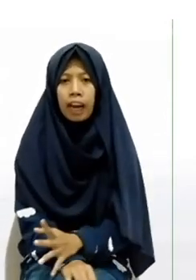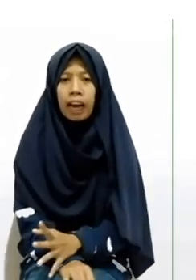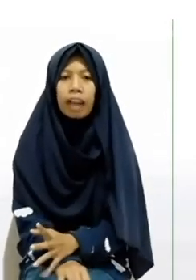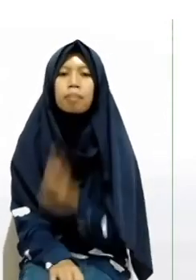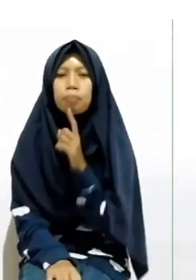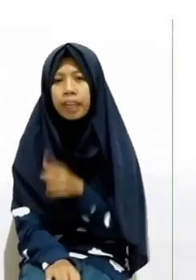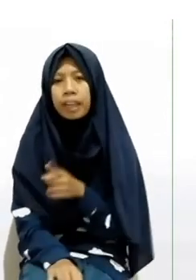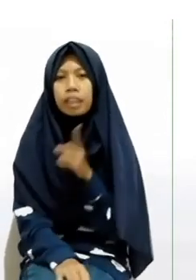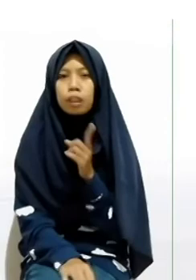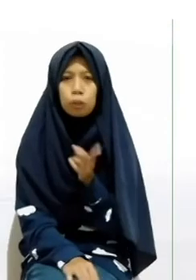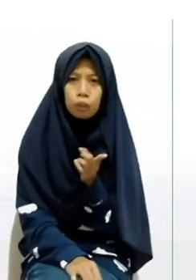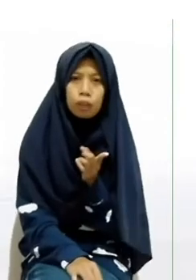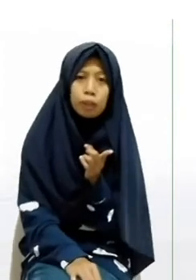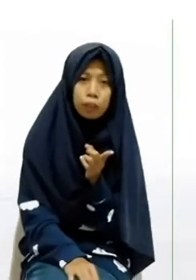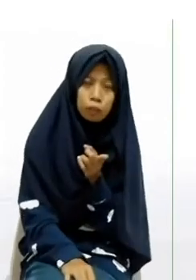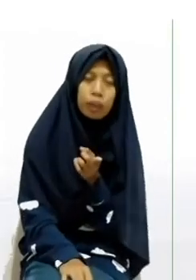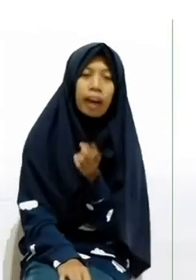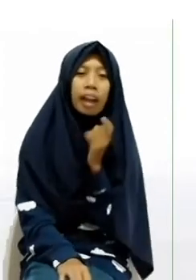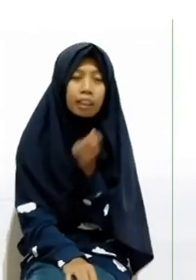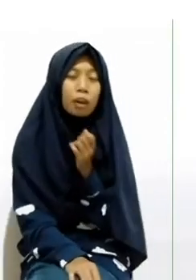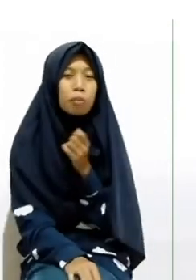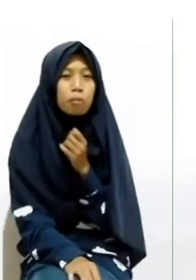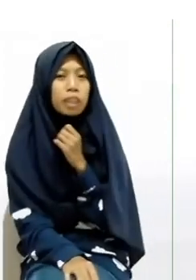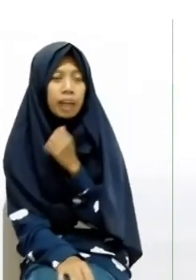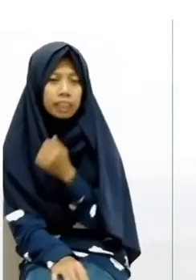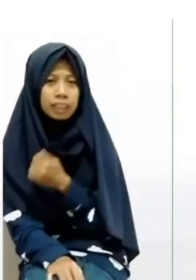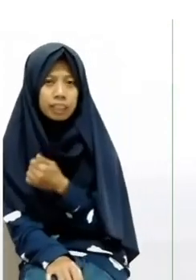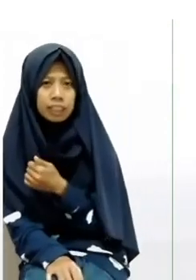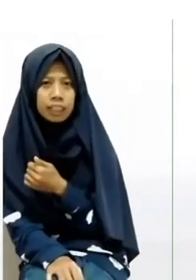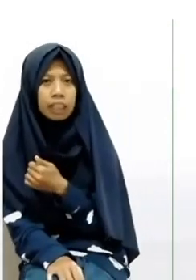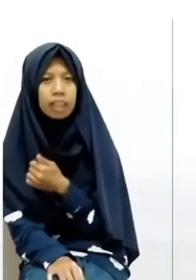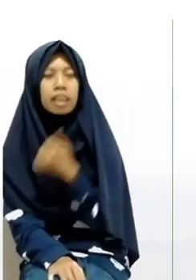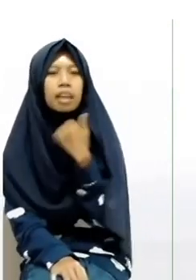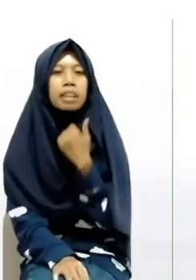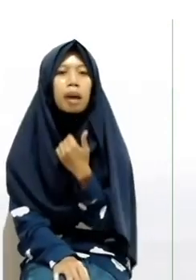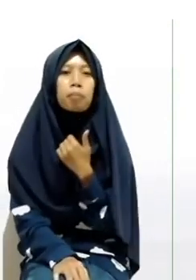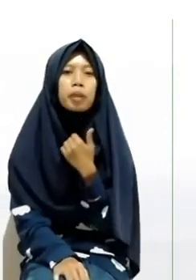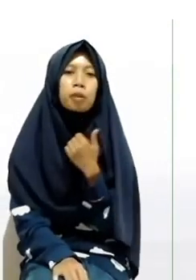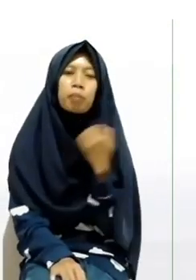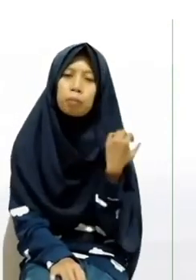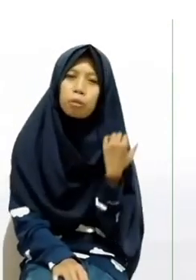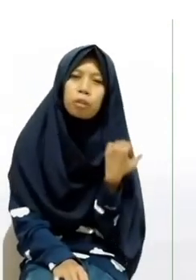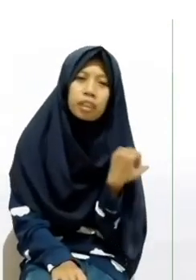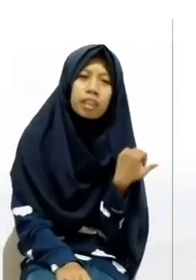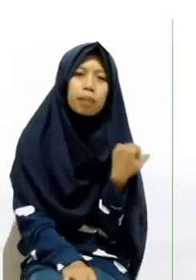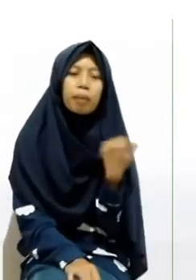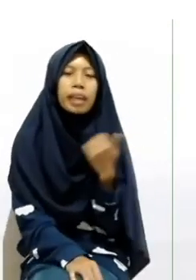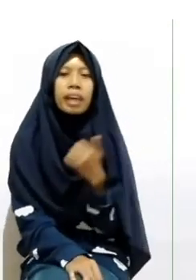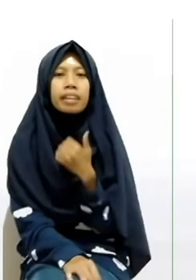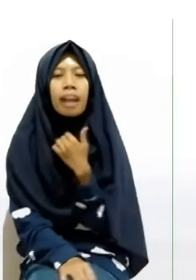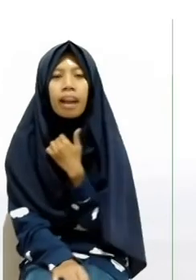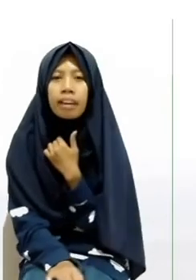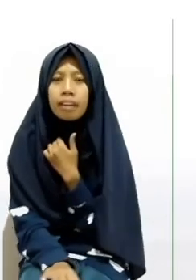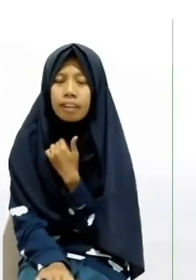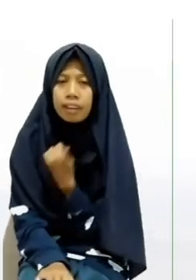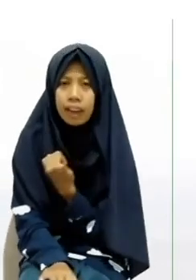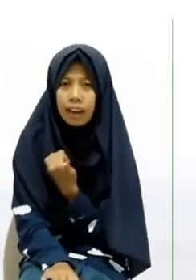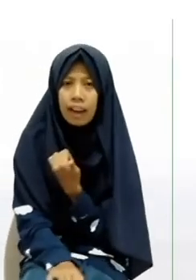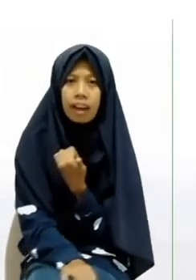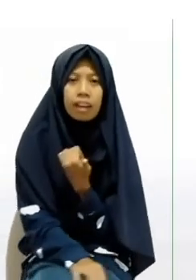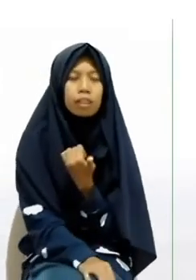dikatakan bell itu termasuk alat komunikasi yang berupa bunyi sepeda